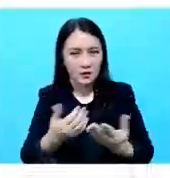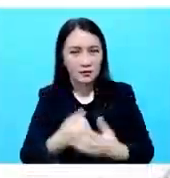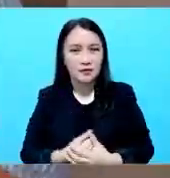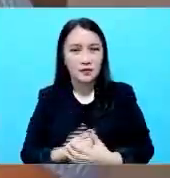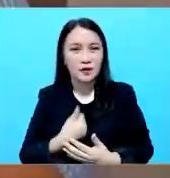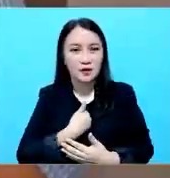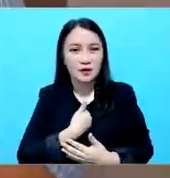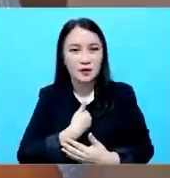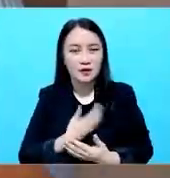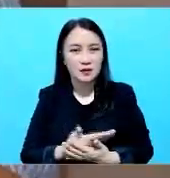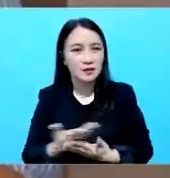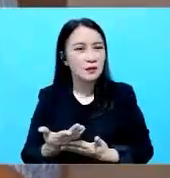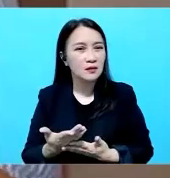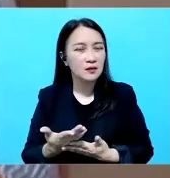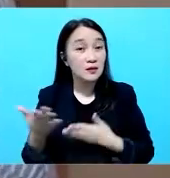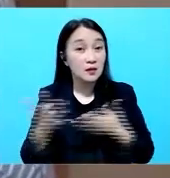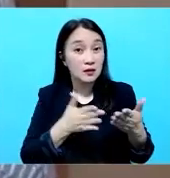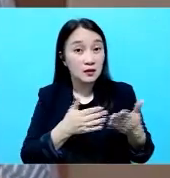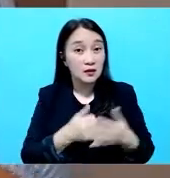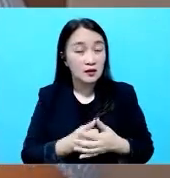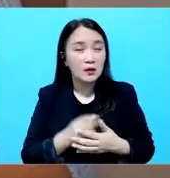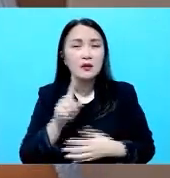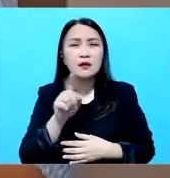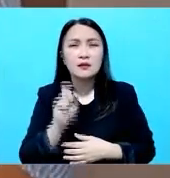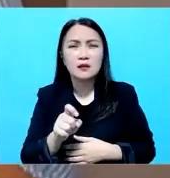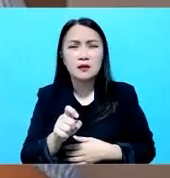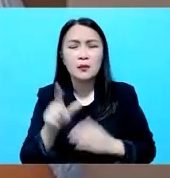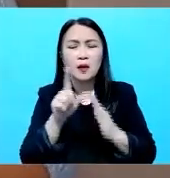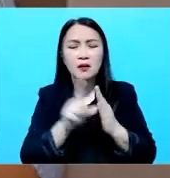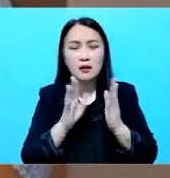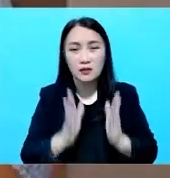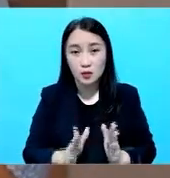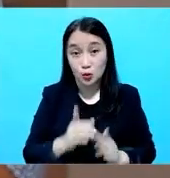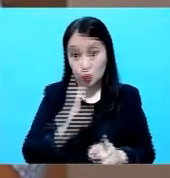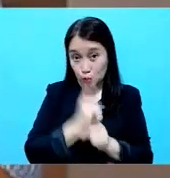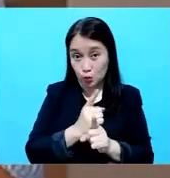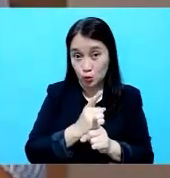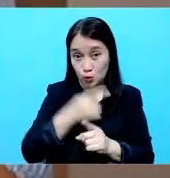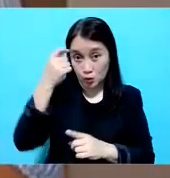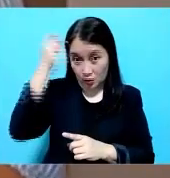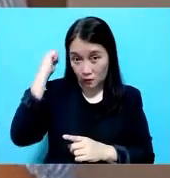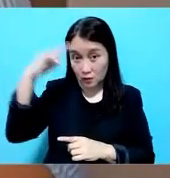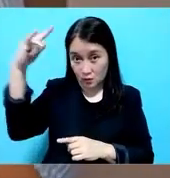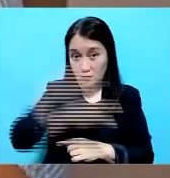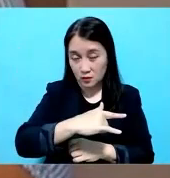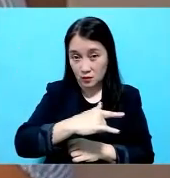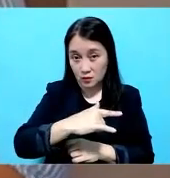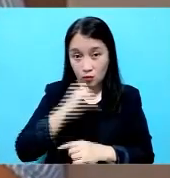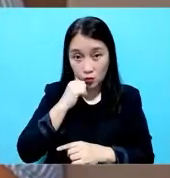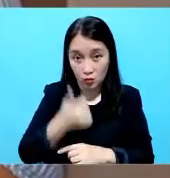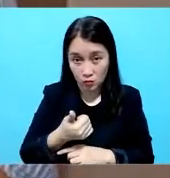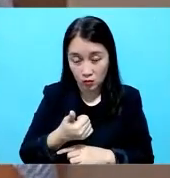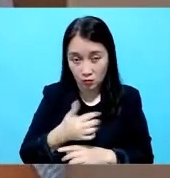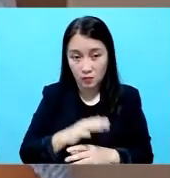Cheryl Jester, tinanong natin kanina ang mga abogado ni Teves kung totoo nga bang uuwi na bukas ang kongresista. At ang makahulugang sagot